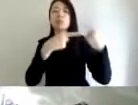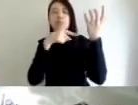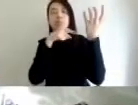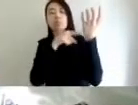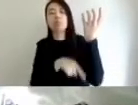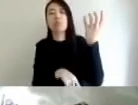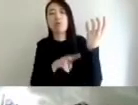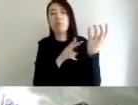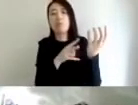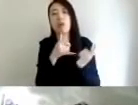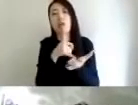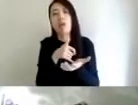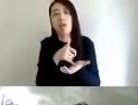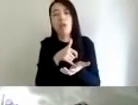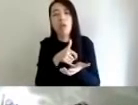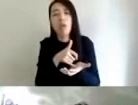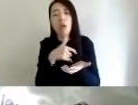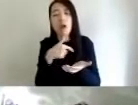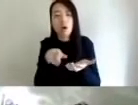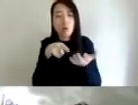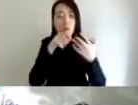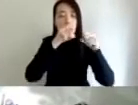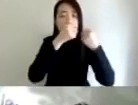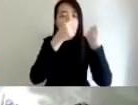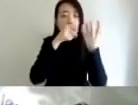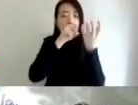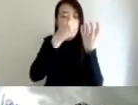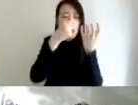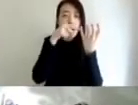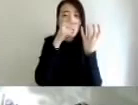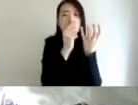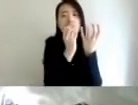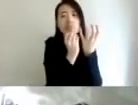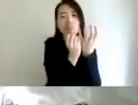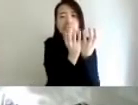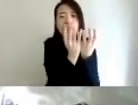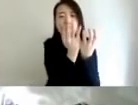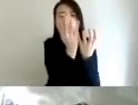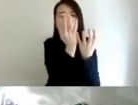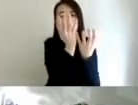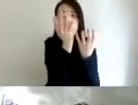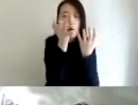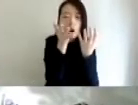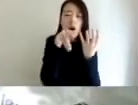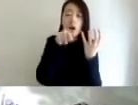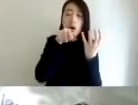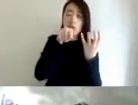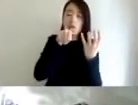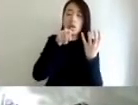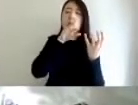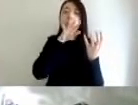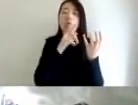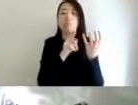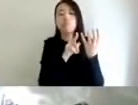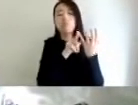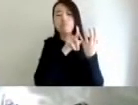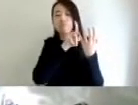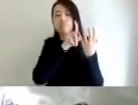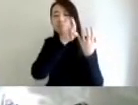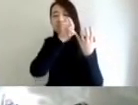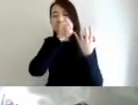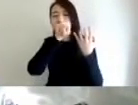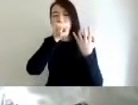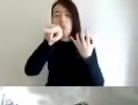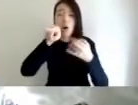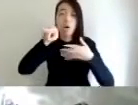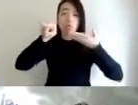个伤口附近生长，咁所以当呢啲枝条咧越嚟越重嘅时候咧，好容易佢负荷唔